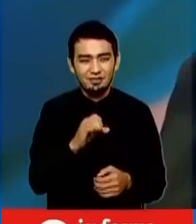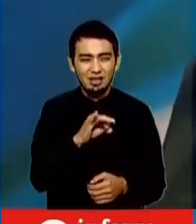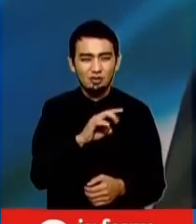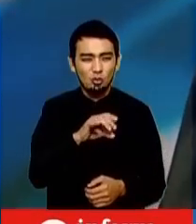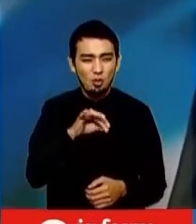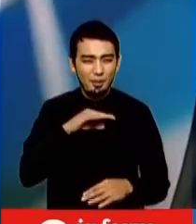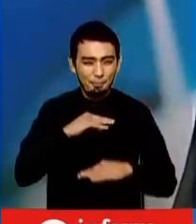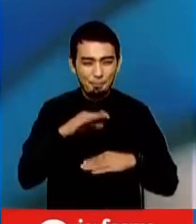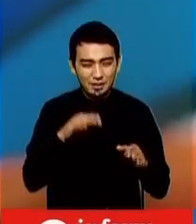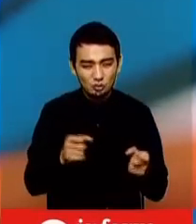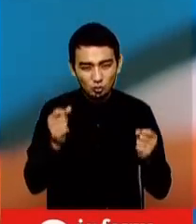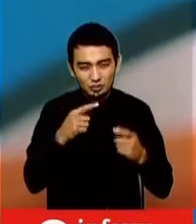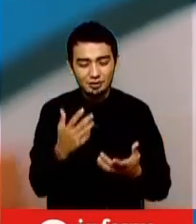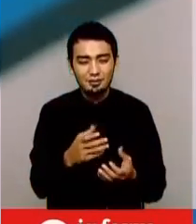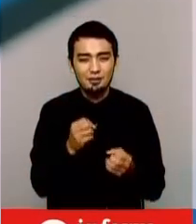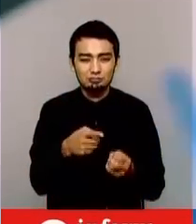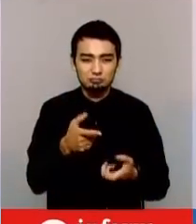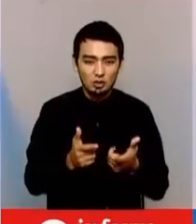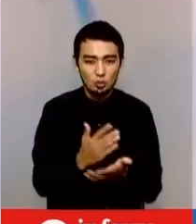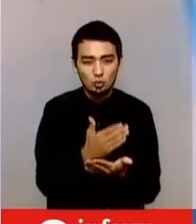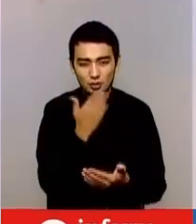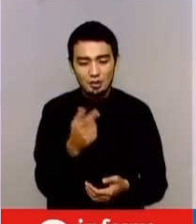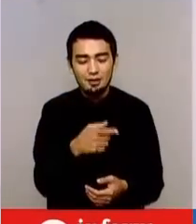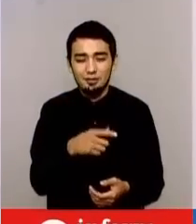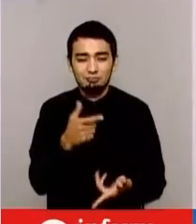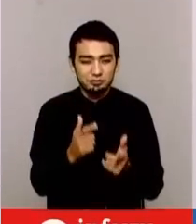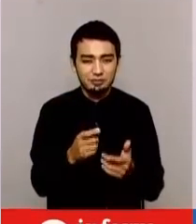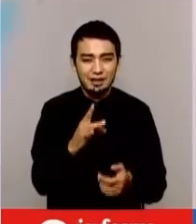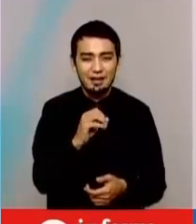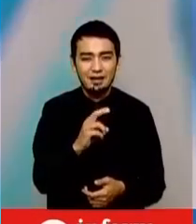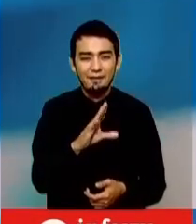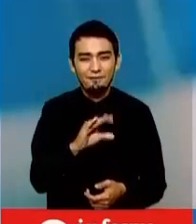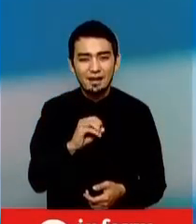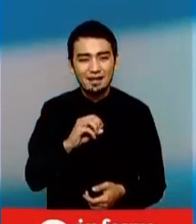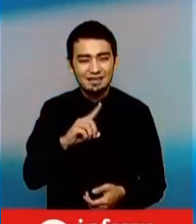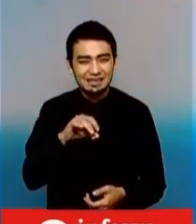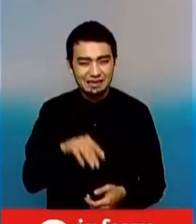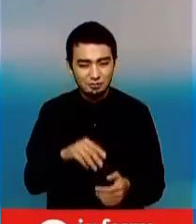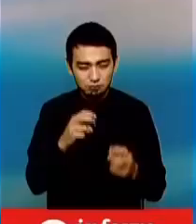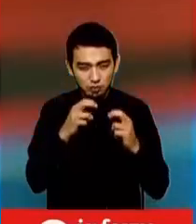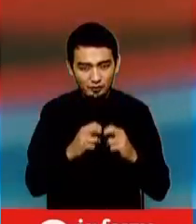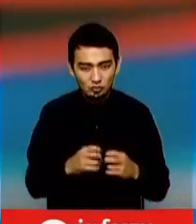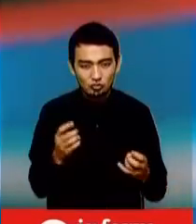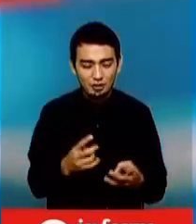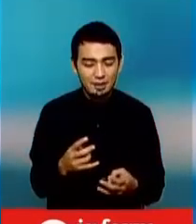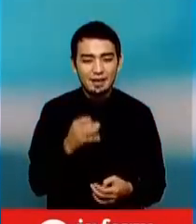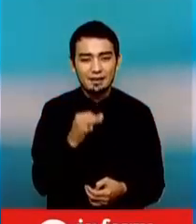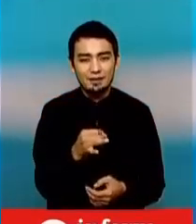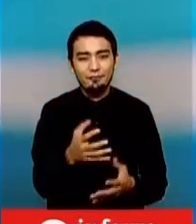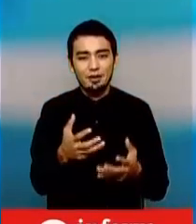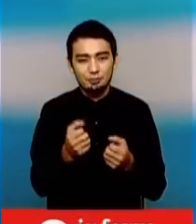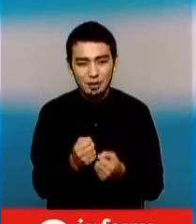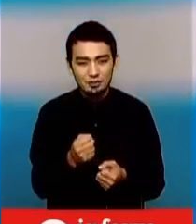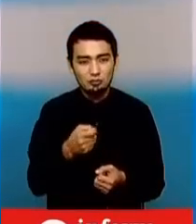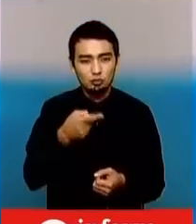документы какие? Документы, желательно реквизиты проверять. И вот когда этого я повторял, говорил, возьмите контакты